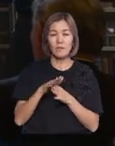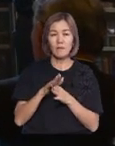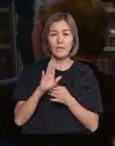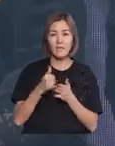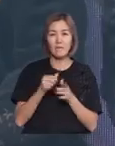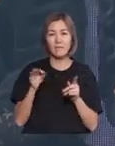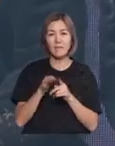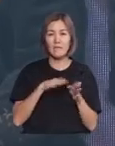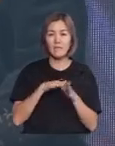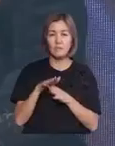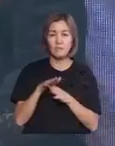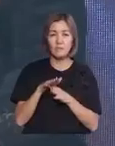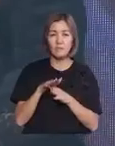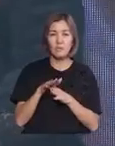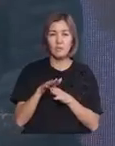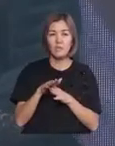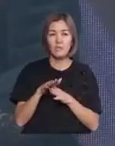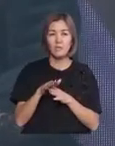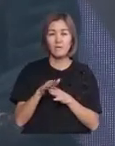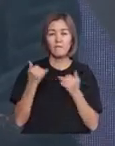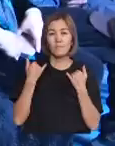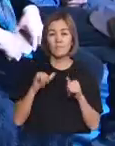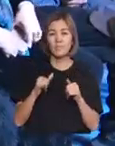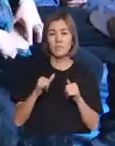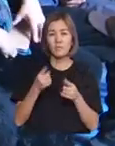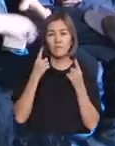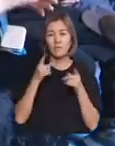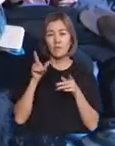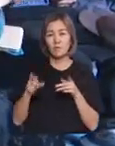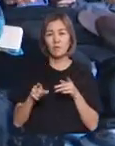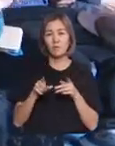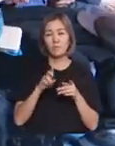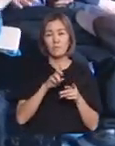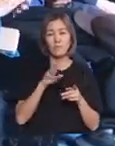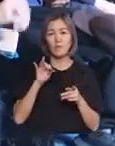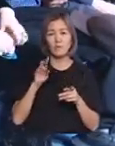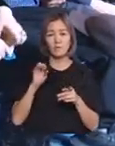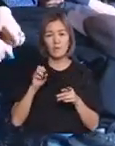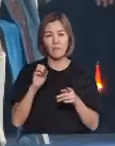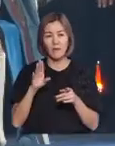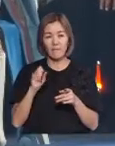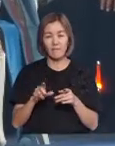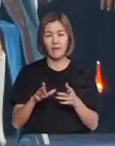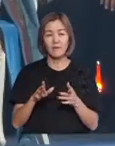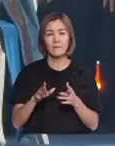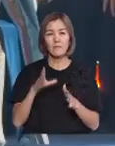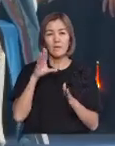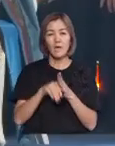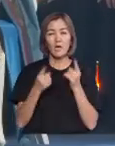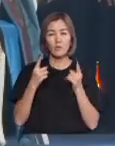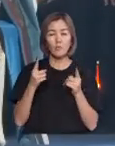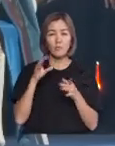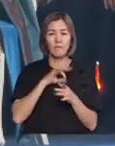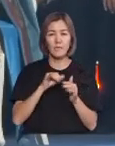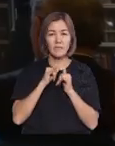главной задачей. Поэты поделились своими впечатлениями о выдающемся писателе Бердыбеке Сокпакбаеве, который внес огромный